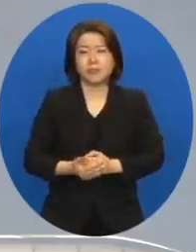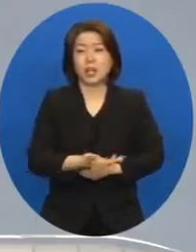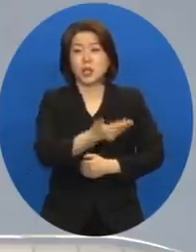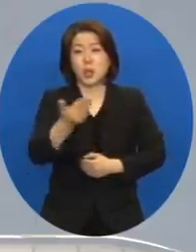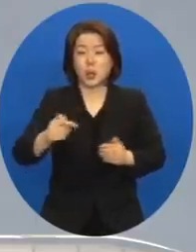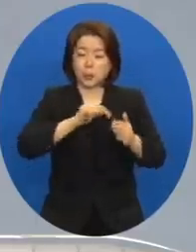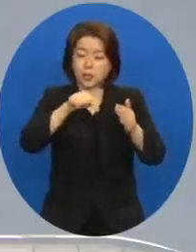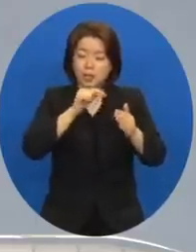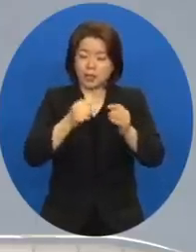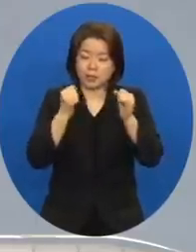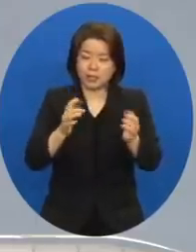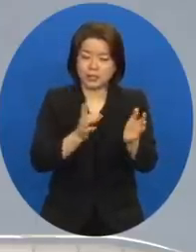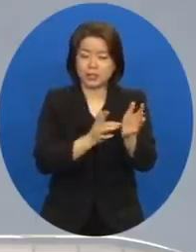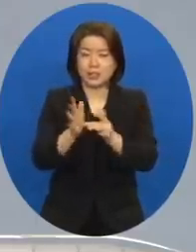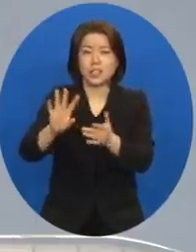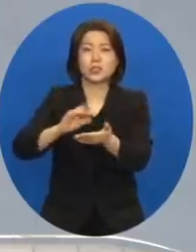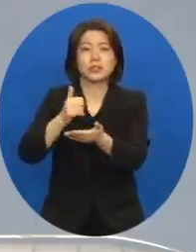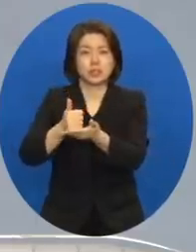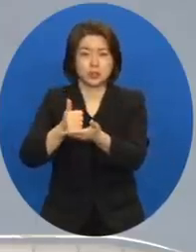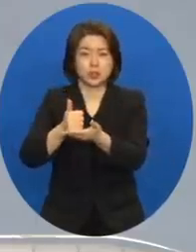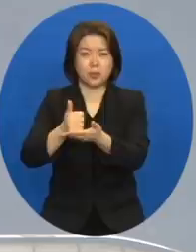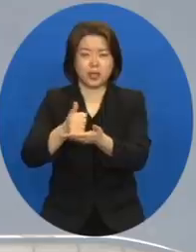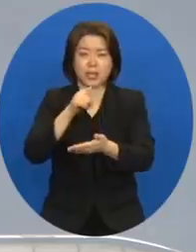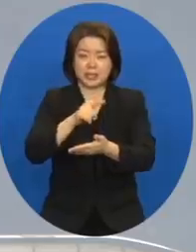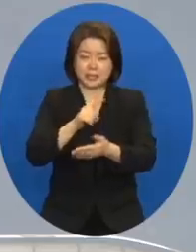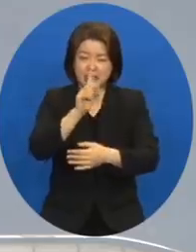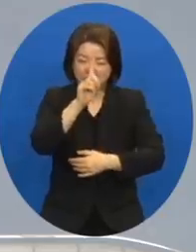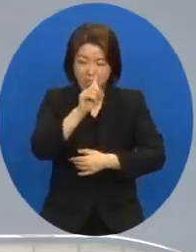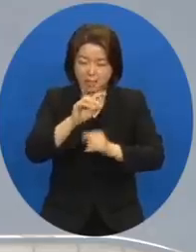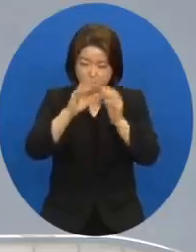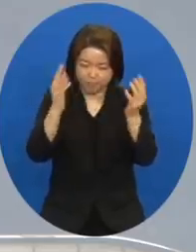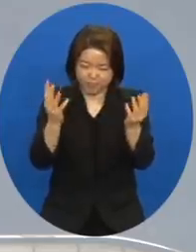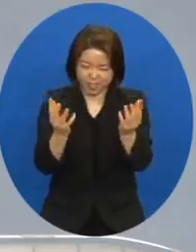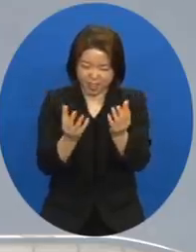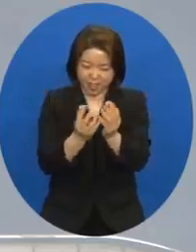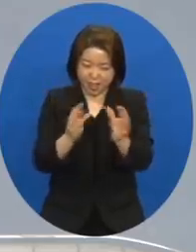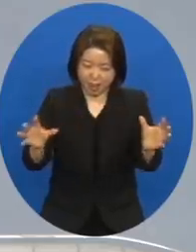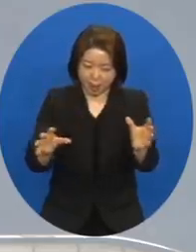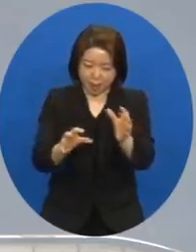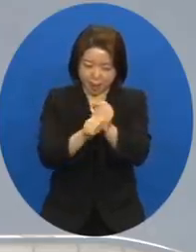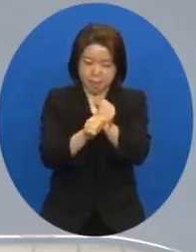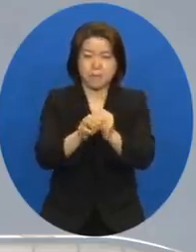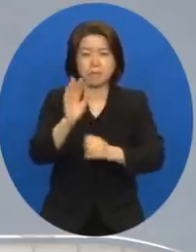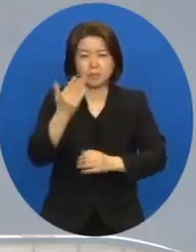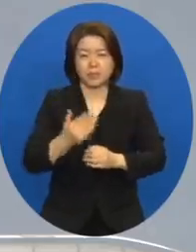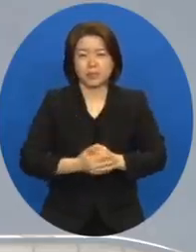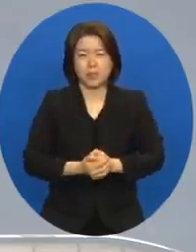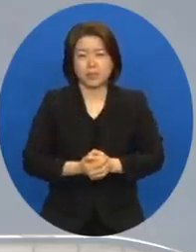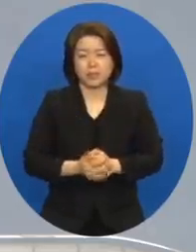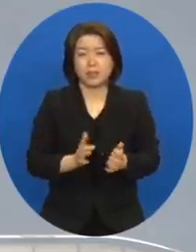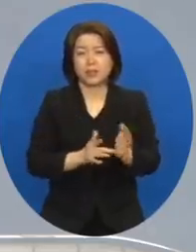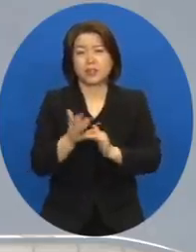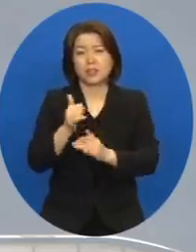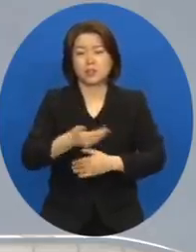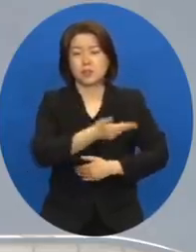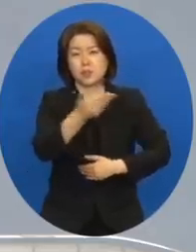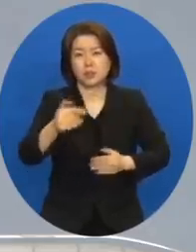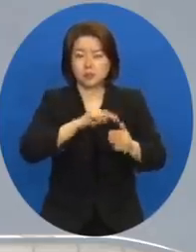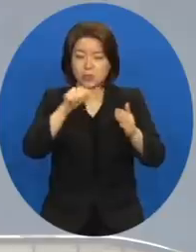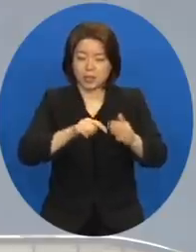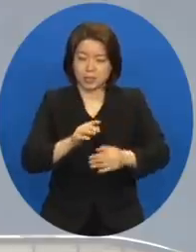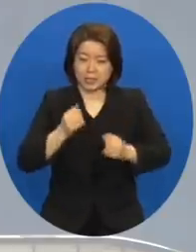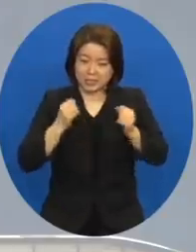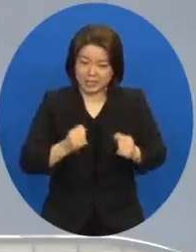안에 계신 예수 그리스도 그 하나에 다 들어 있는 거예요 예수님이 여러분 안에 계신 게 진짜 믿어